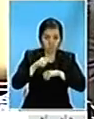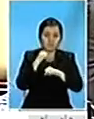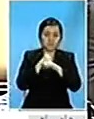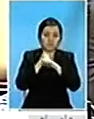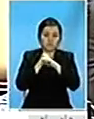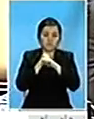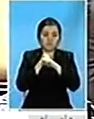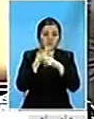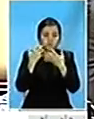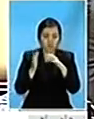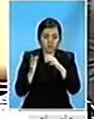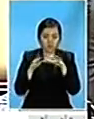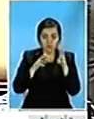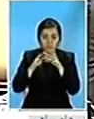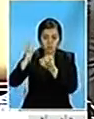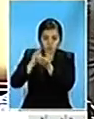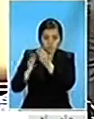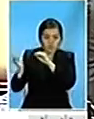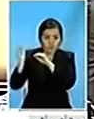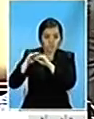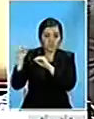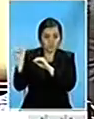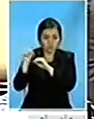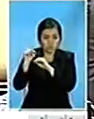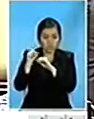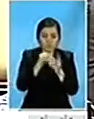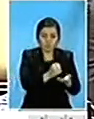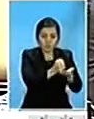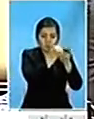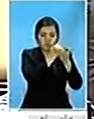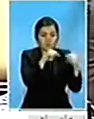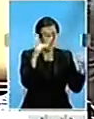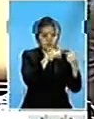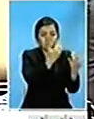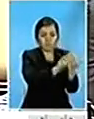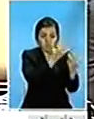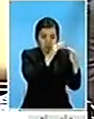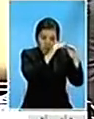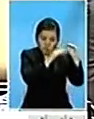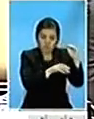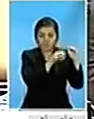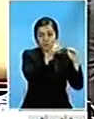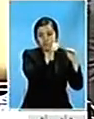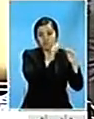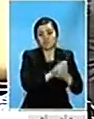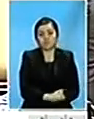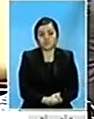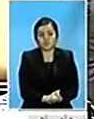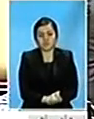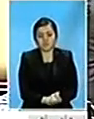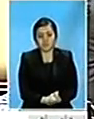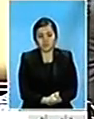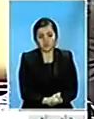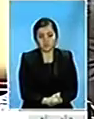ที่สุดการขยายฐานภาษีก็จะนำไปสู่การลดลงของอัตราภาษีของผู้ที่เกี่ยวข้องทุกๆฝ่ายด้วยในส่วนที่เ